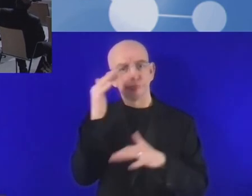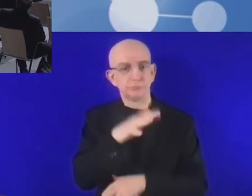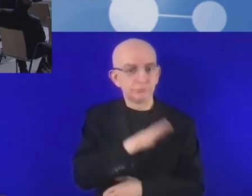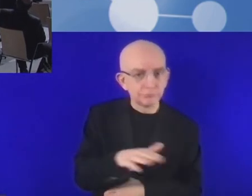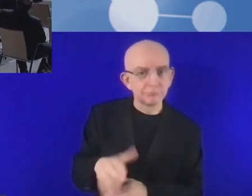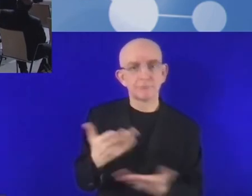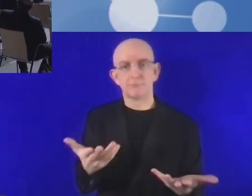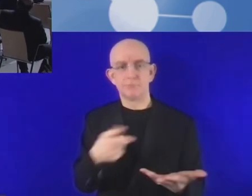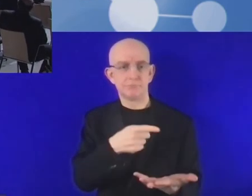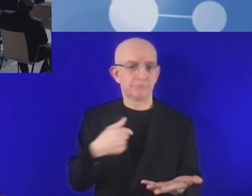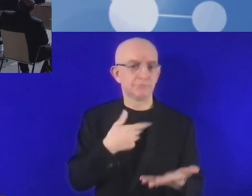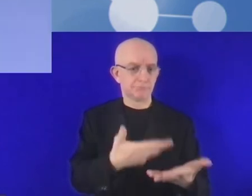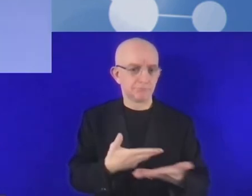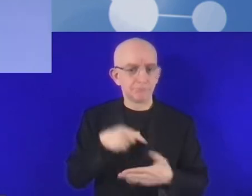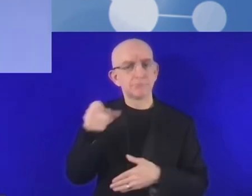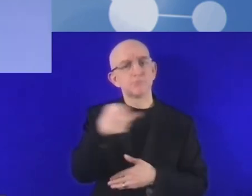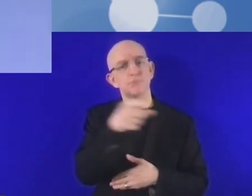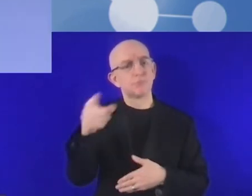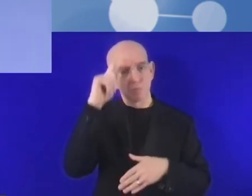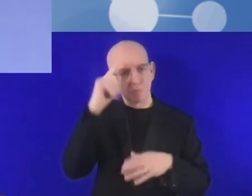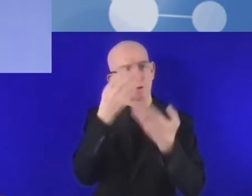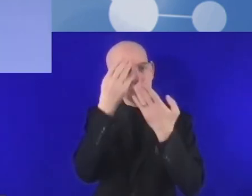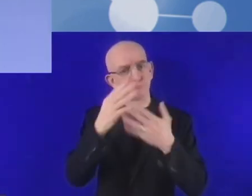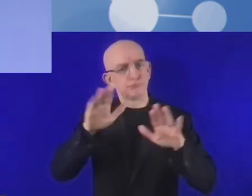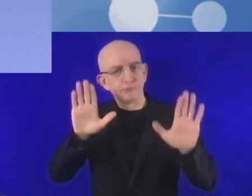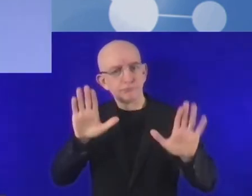يشير إلى الفنون. يجب